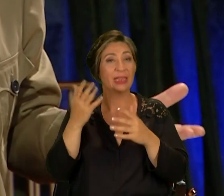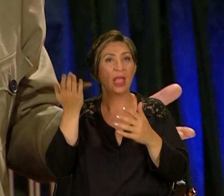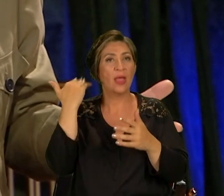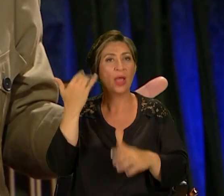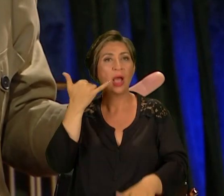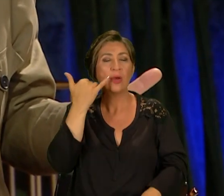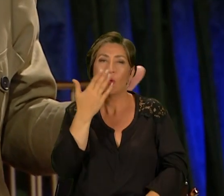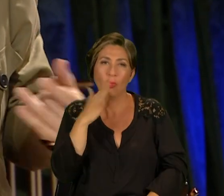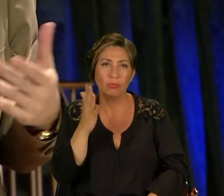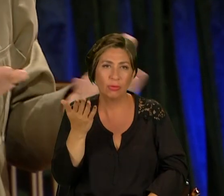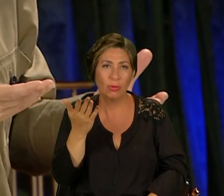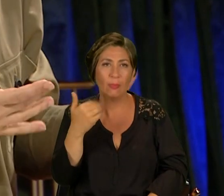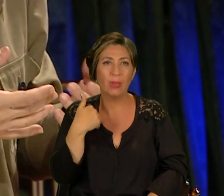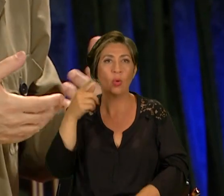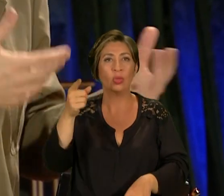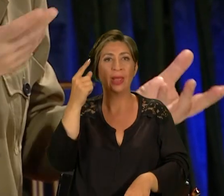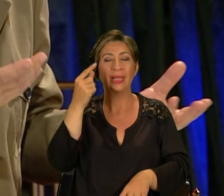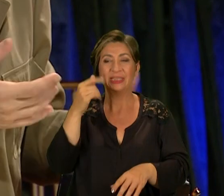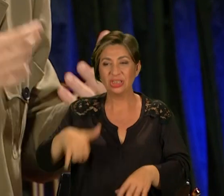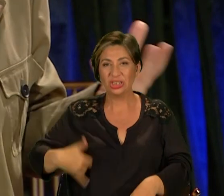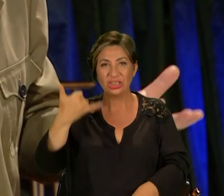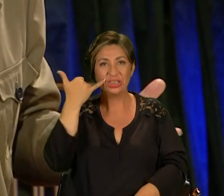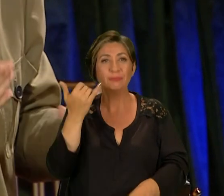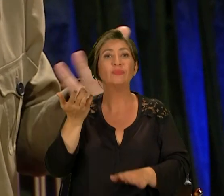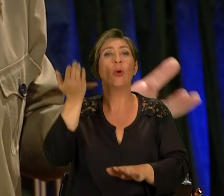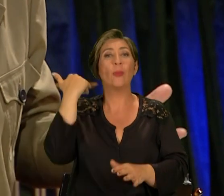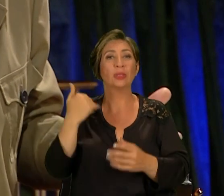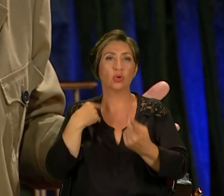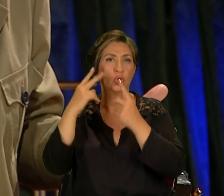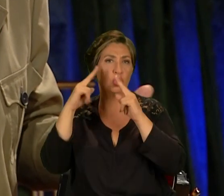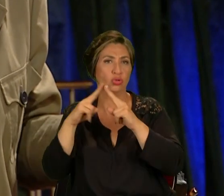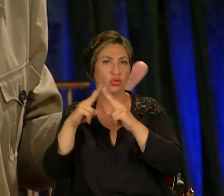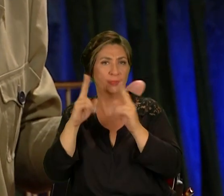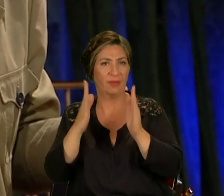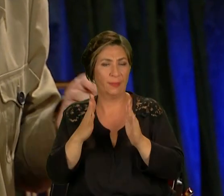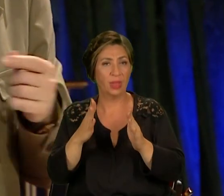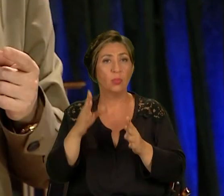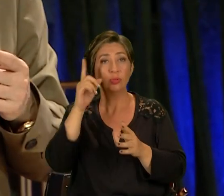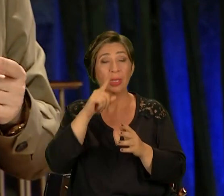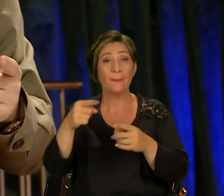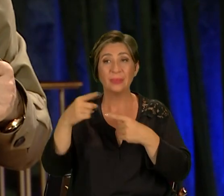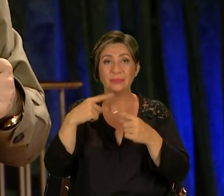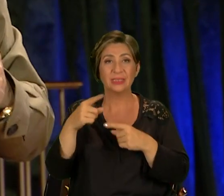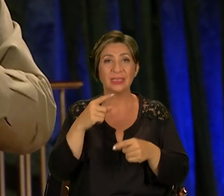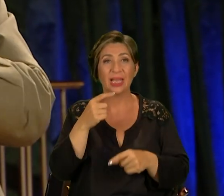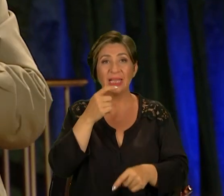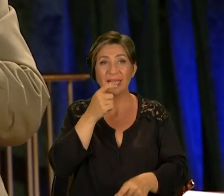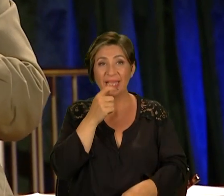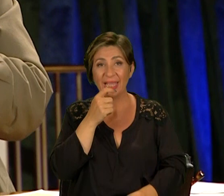eskiden telefon konuşması da yoktu. Ben onunla cep telefonları çıkmadan önceden beri görüşüyorum. Dolayısıyla birbirimize şöyle şeyler